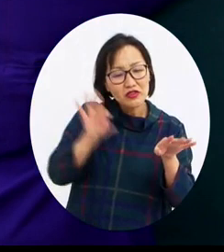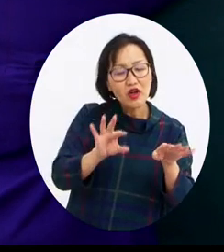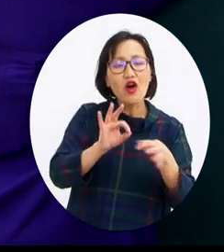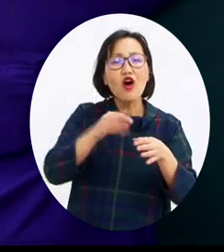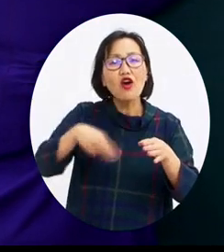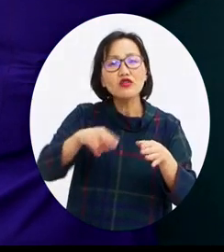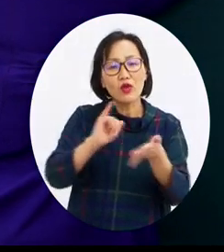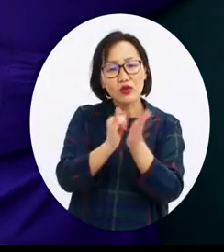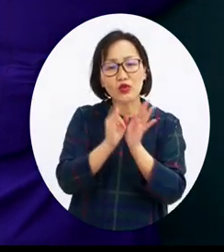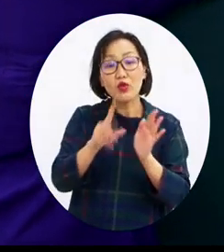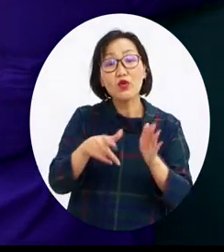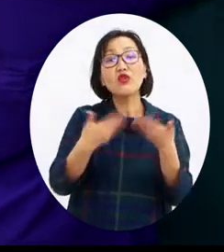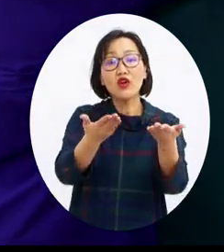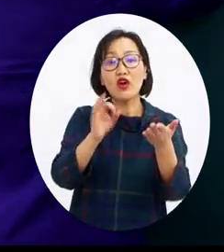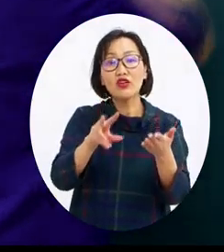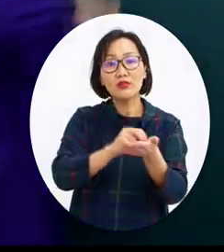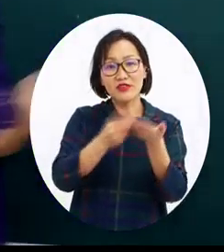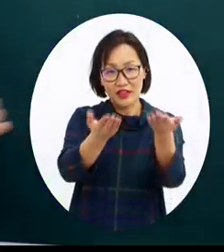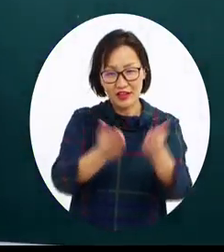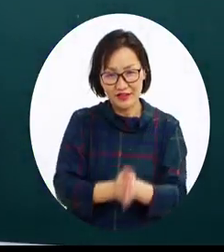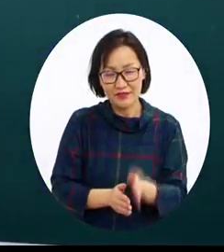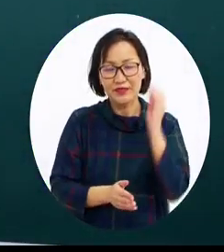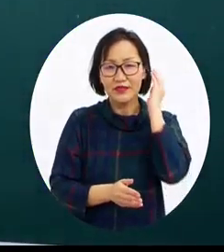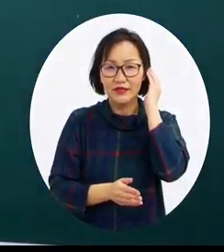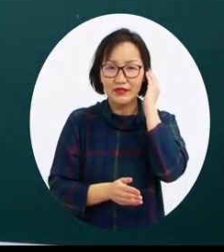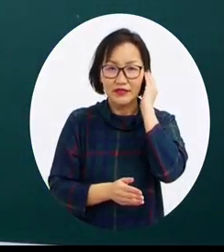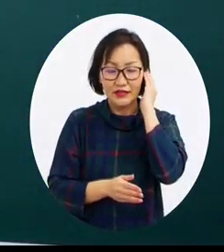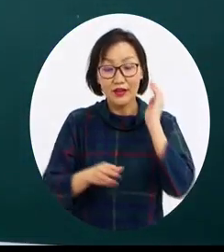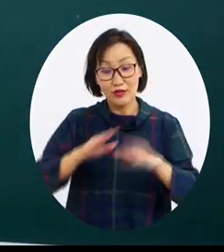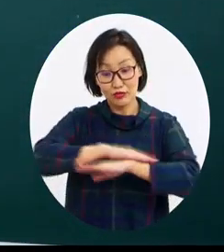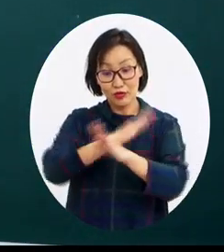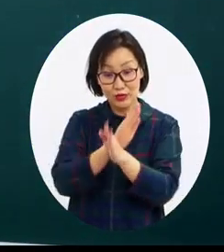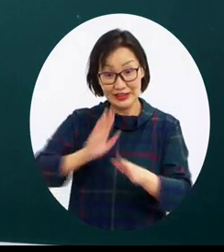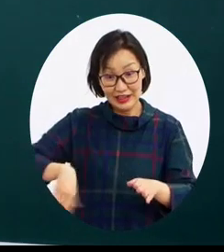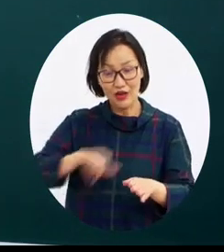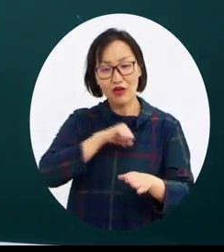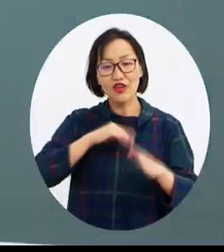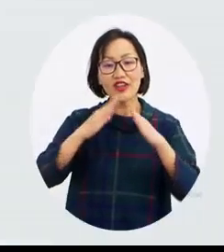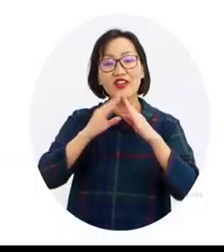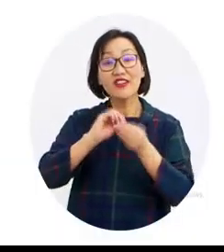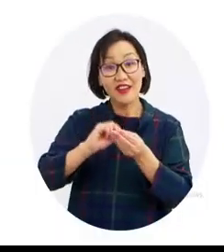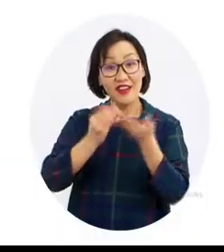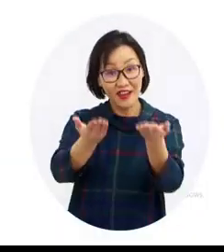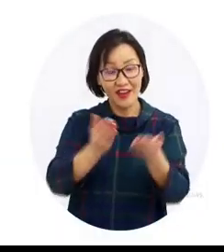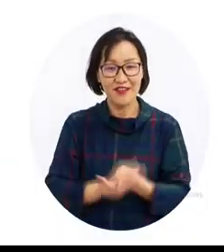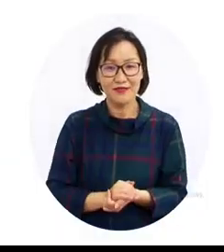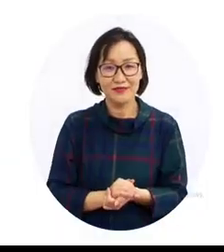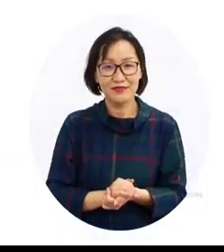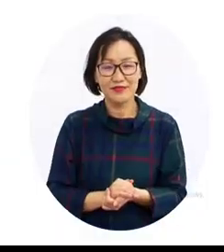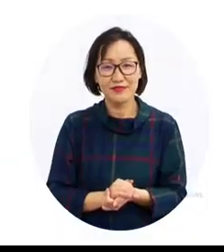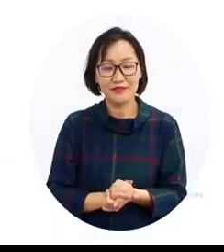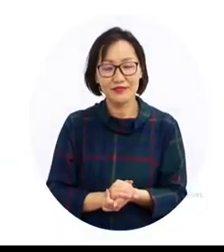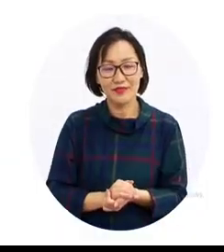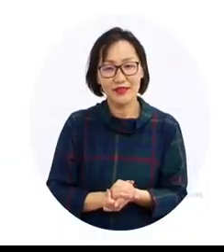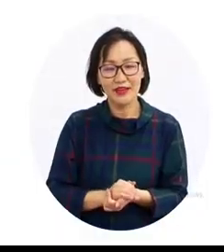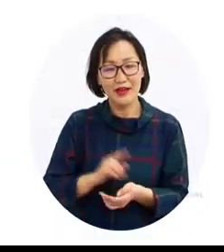За үүнийг хаам хийх юм бэ? Оо дараа нь сургалтын хичээлийнхээ дараа гэртээ хийх нь тийм үү? За